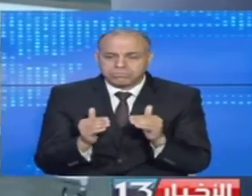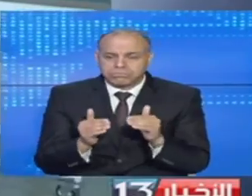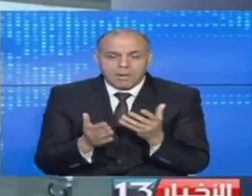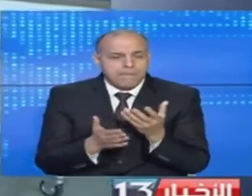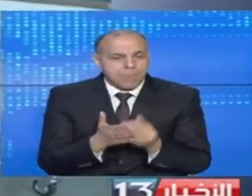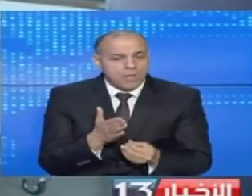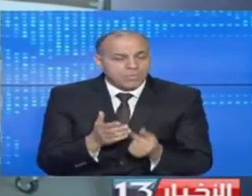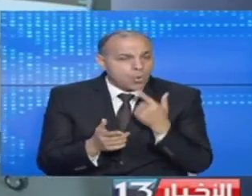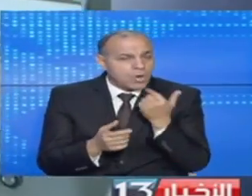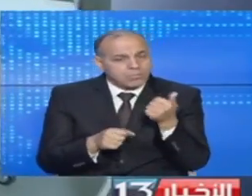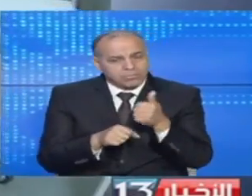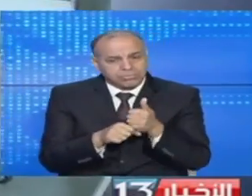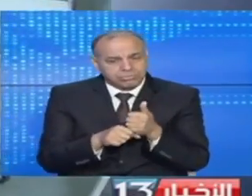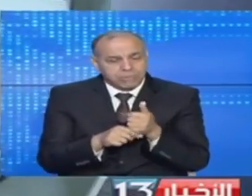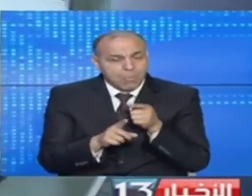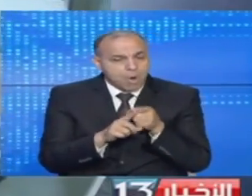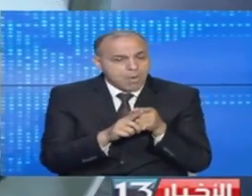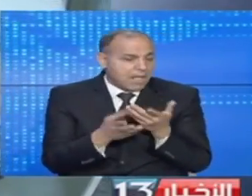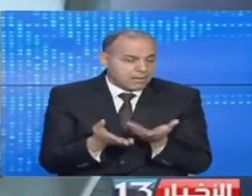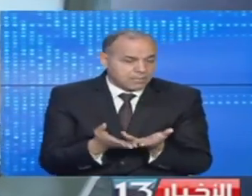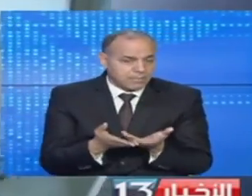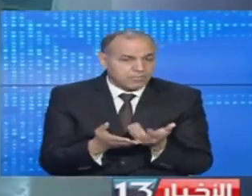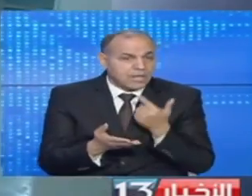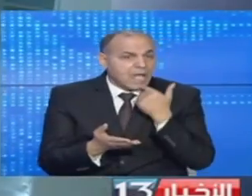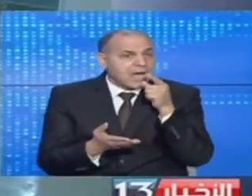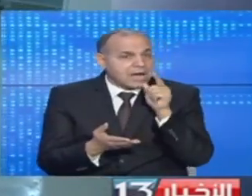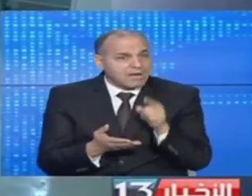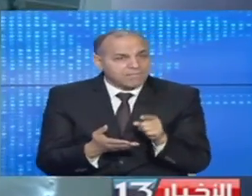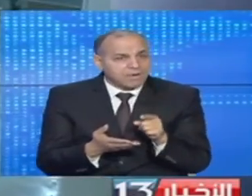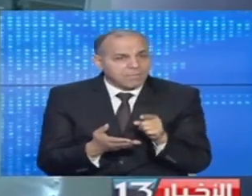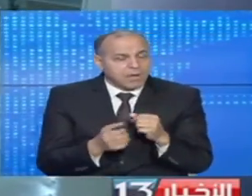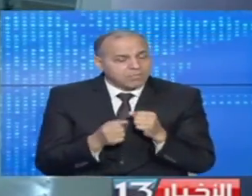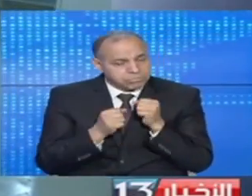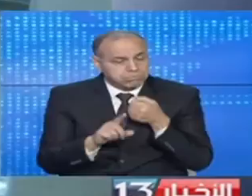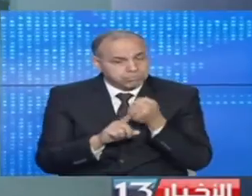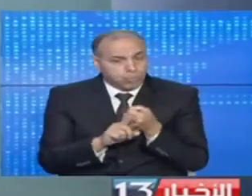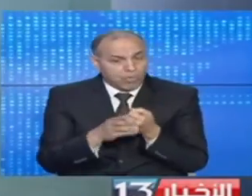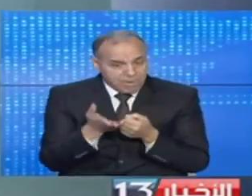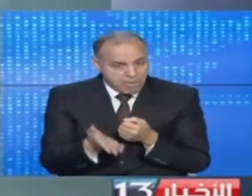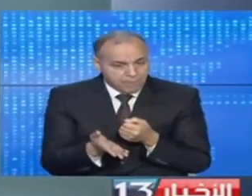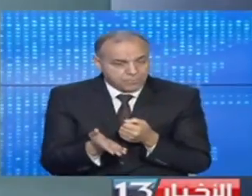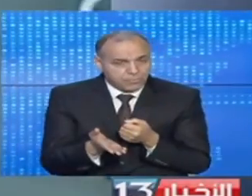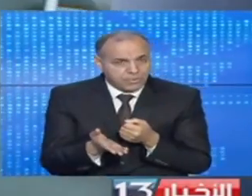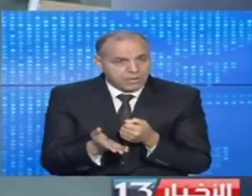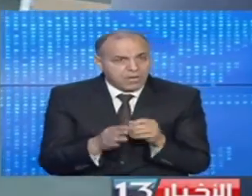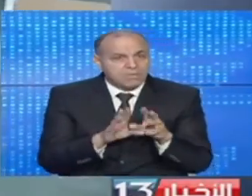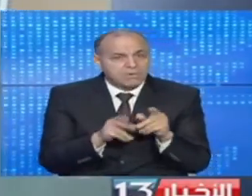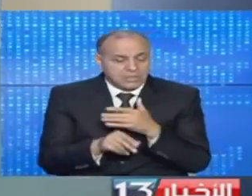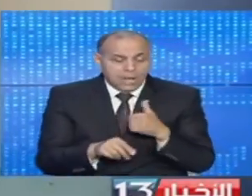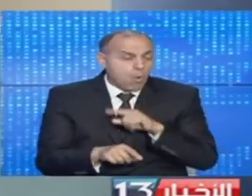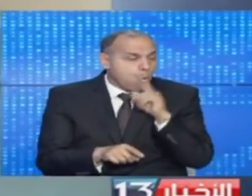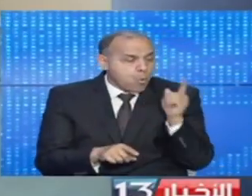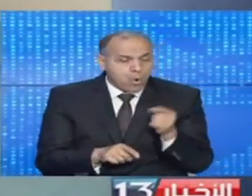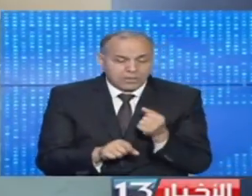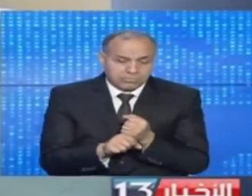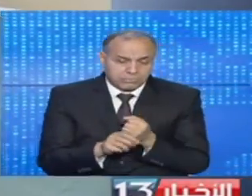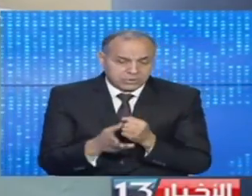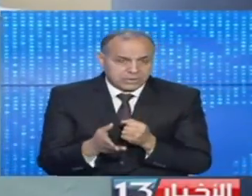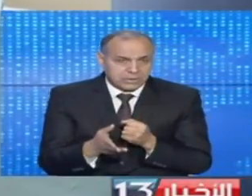لانجاز هذه المهمه رغم الجهود المبذوله من الاسره الصحيه